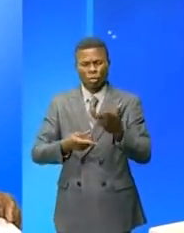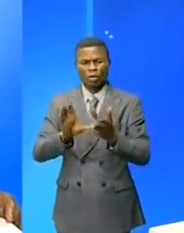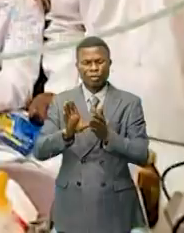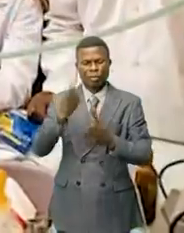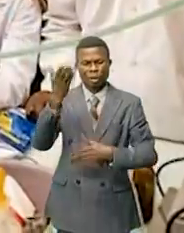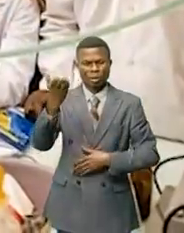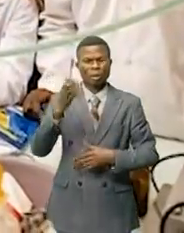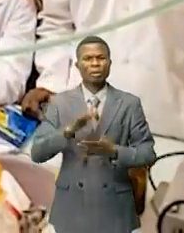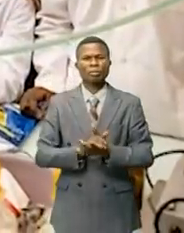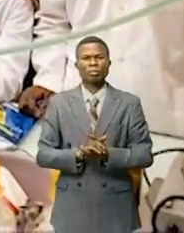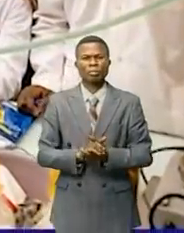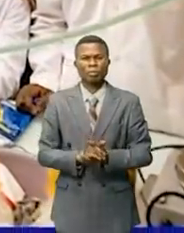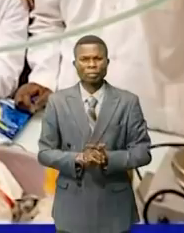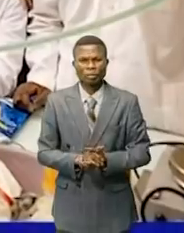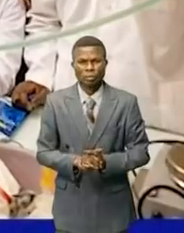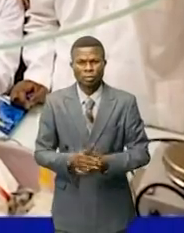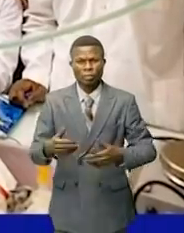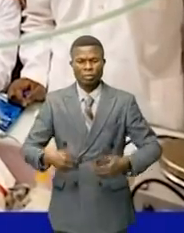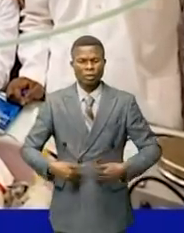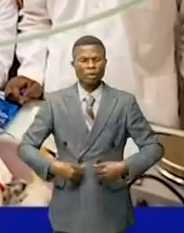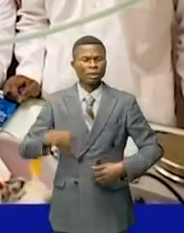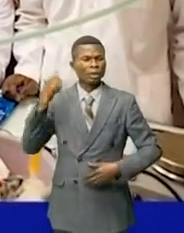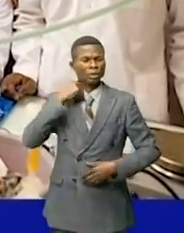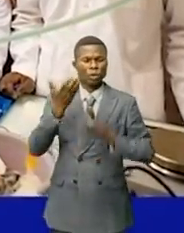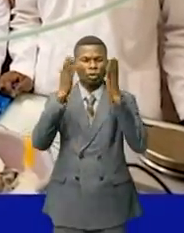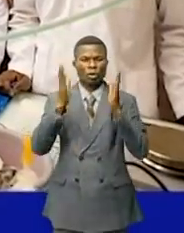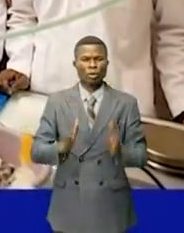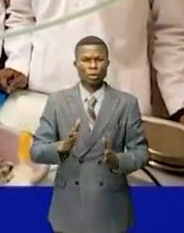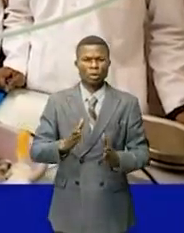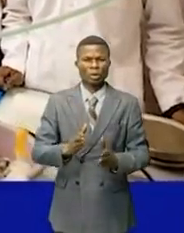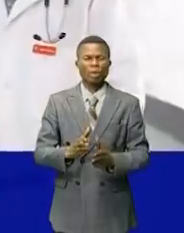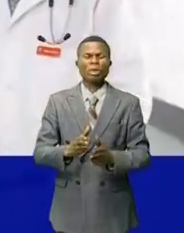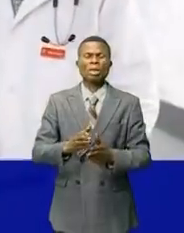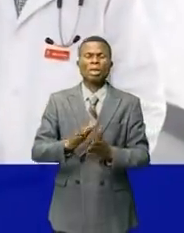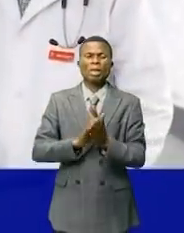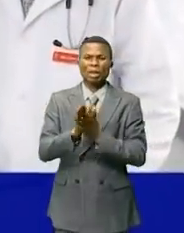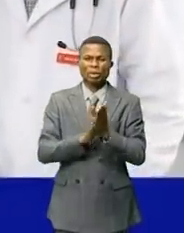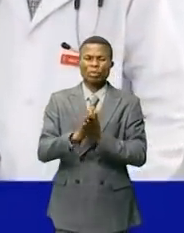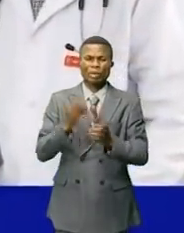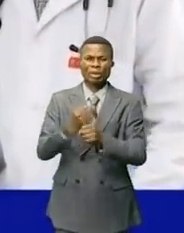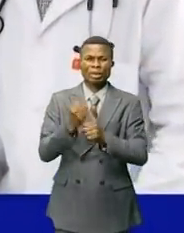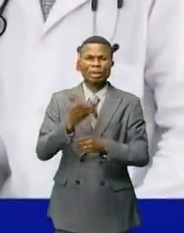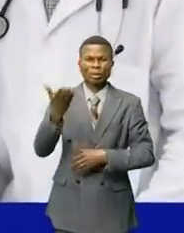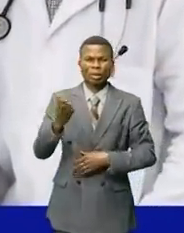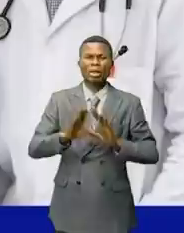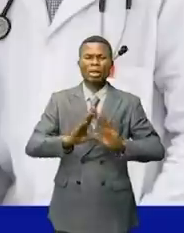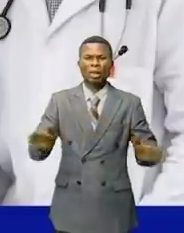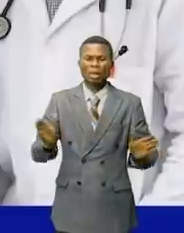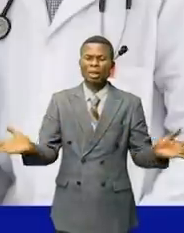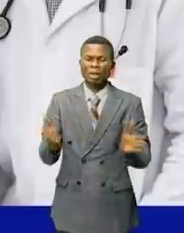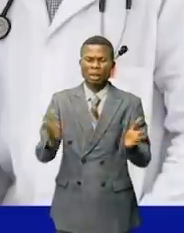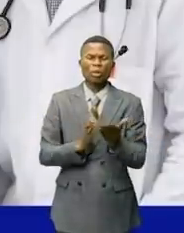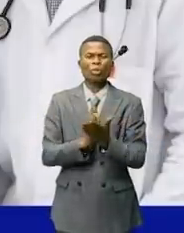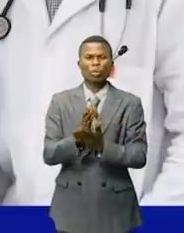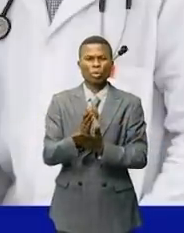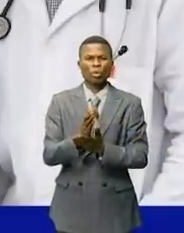reportages les jeunes médecins étudiants aspirant dans cette profession d'hippocrate mérite un encadrement sérieux